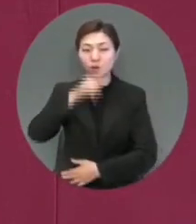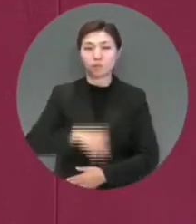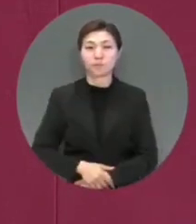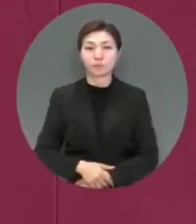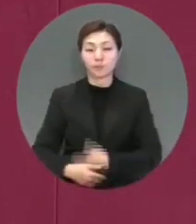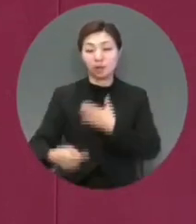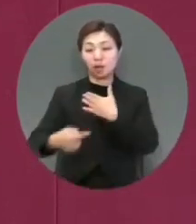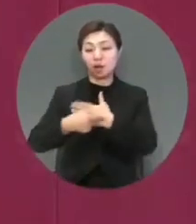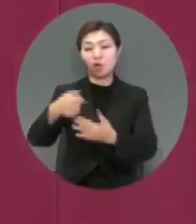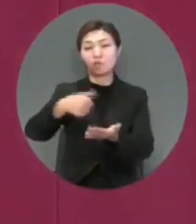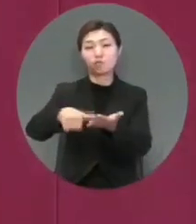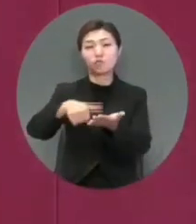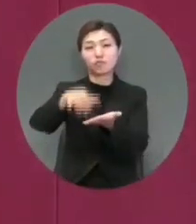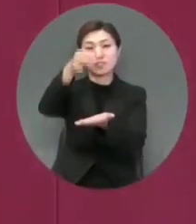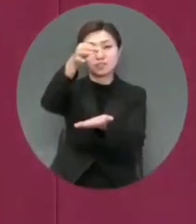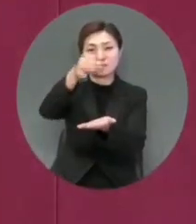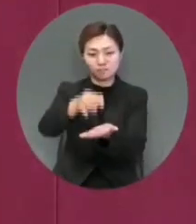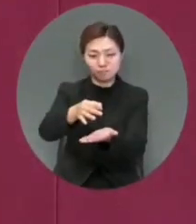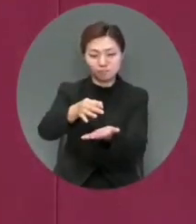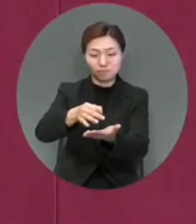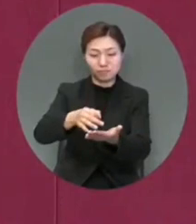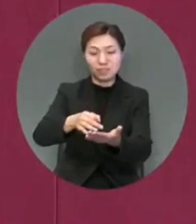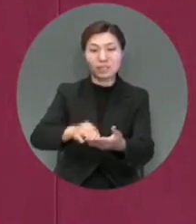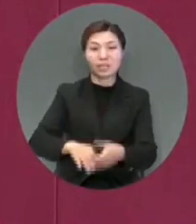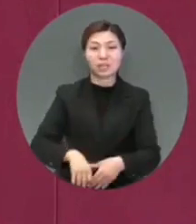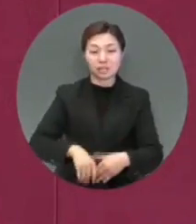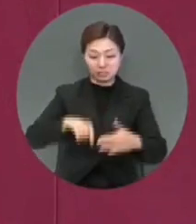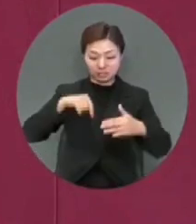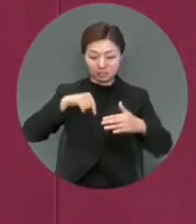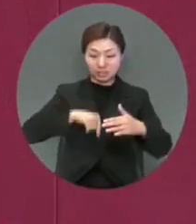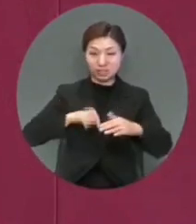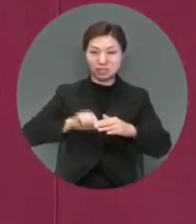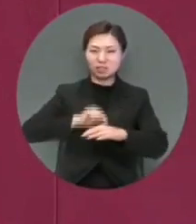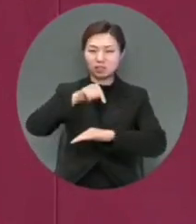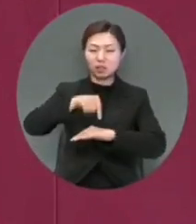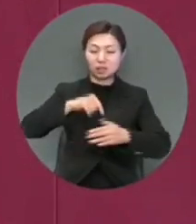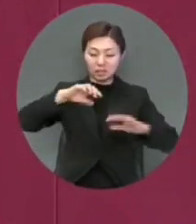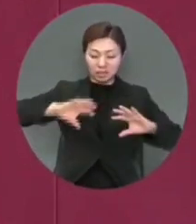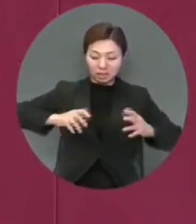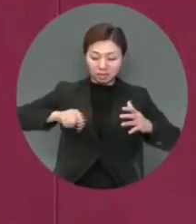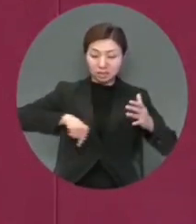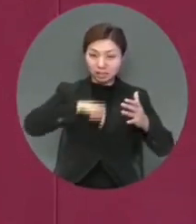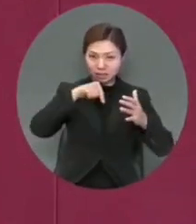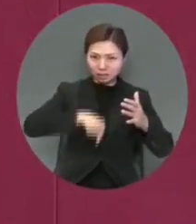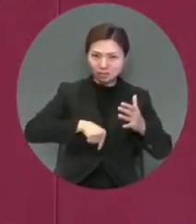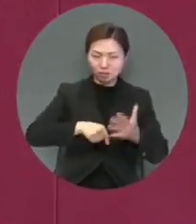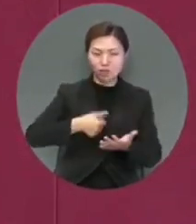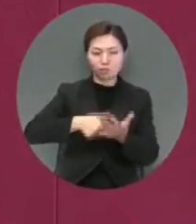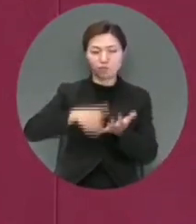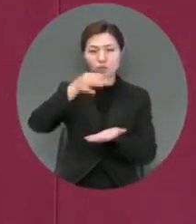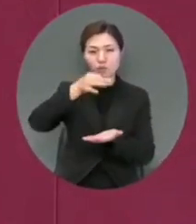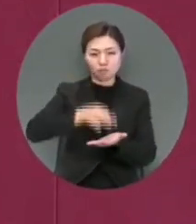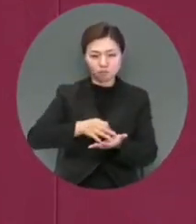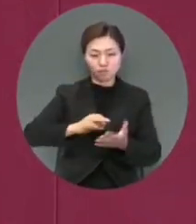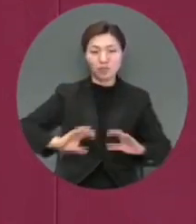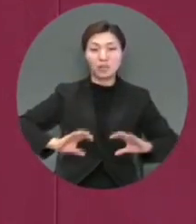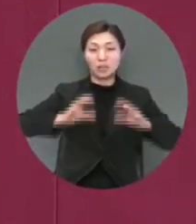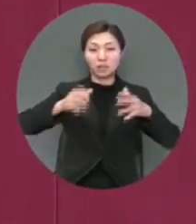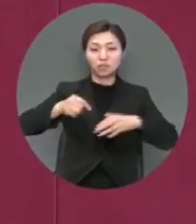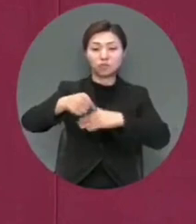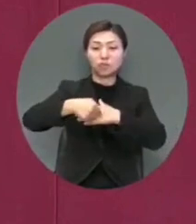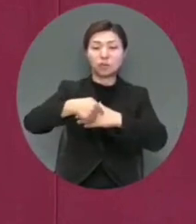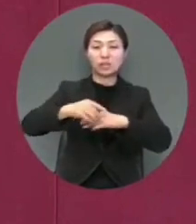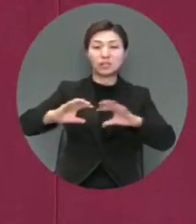안정에, 대외적으로는 국가 신인도를 유지하는 데 매우 중요할 뿐 아니라 미래